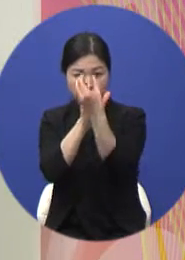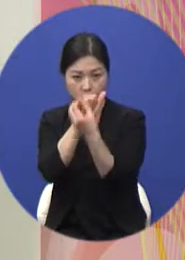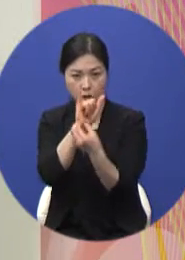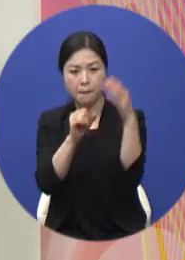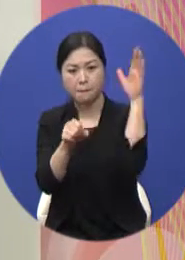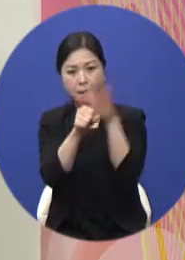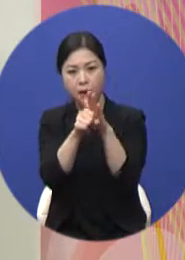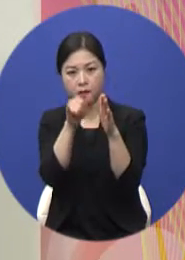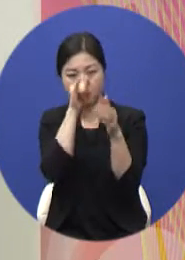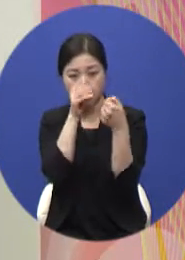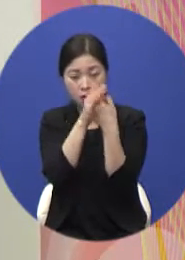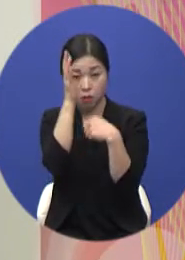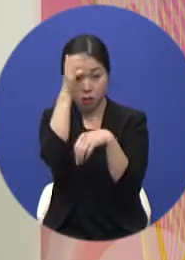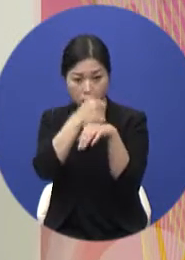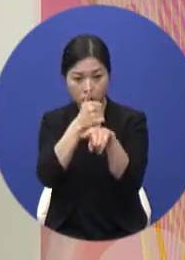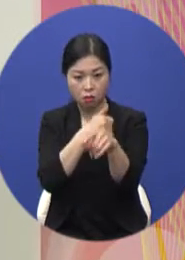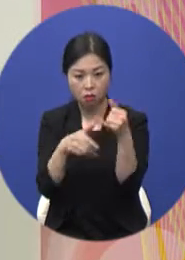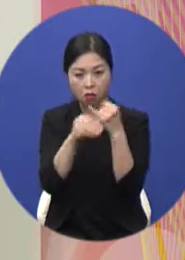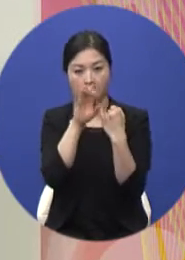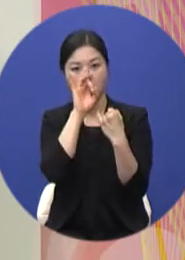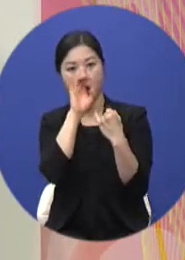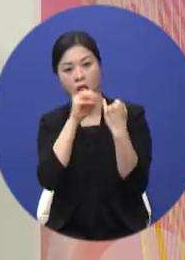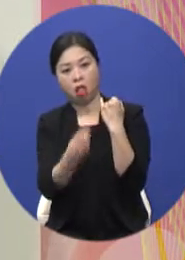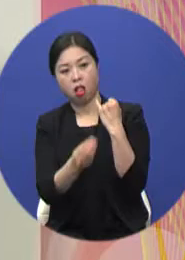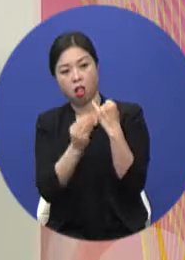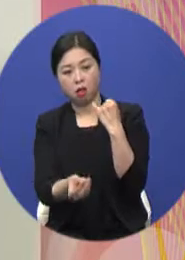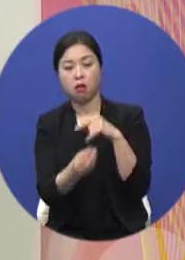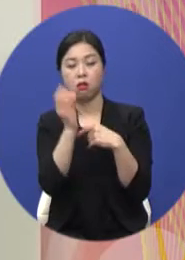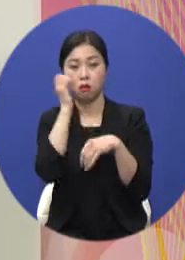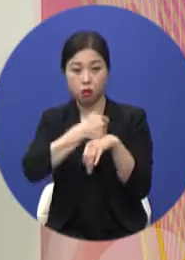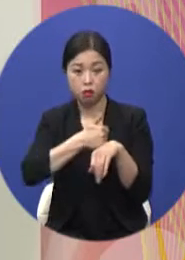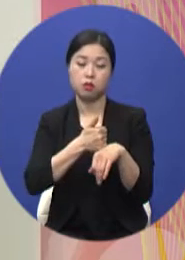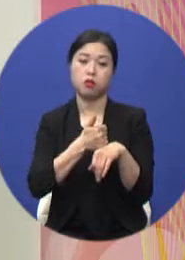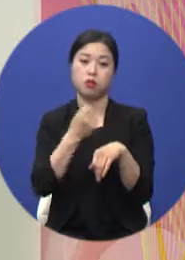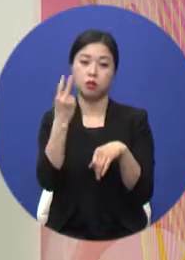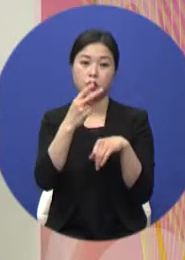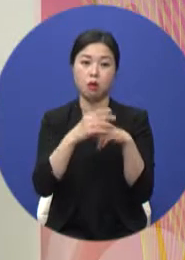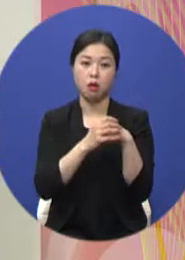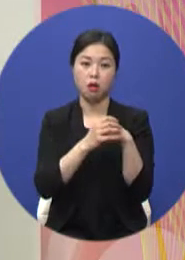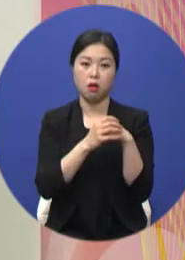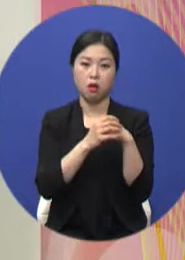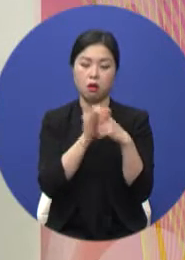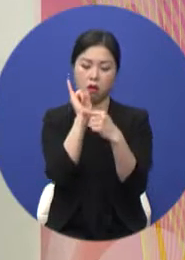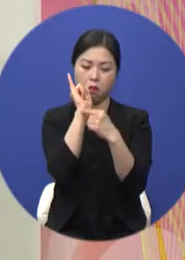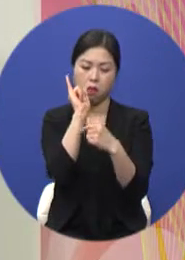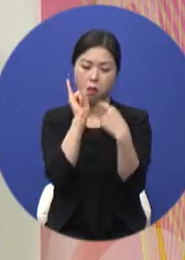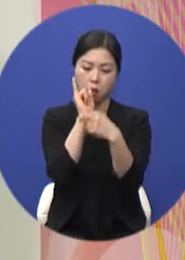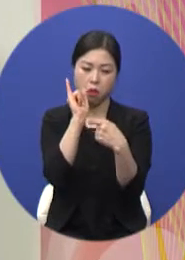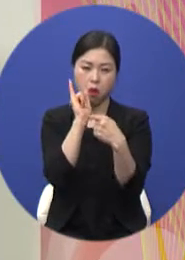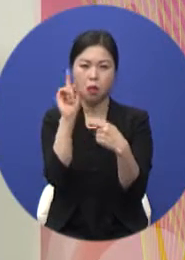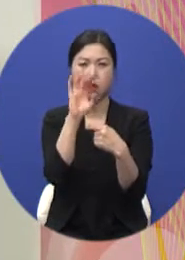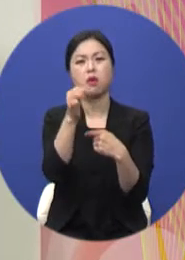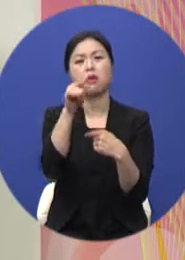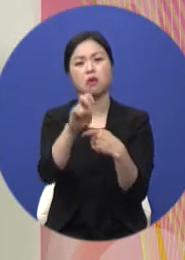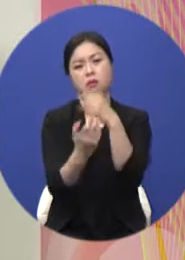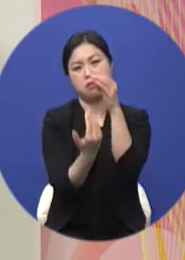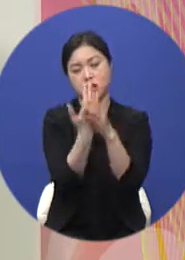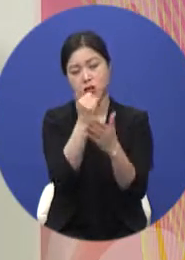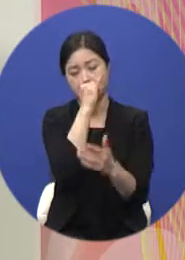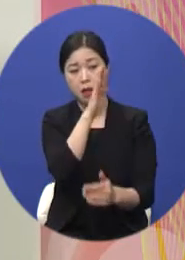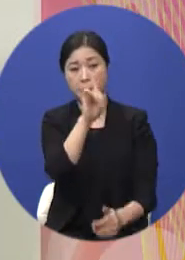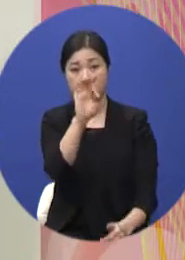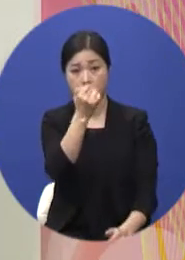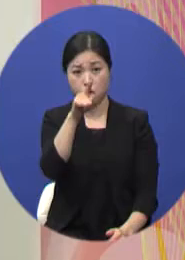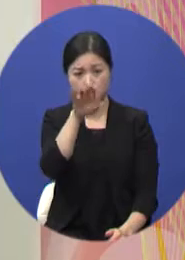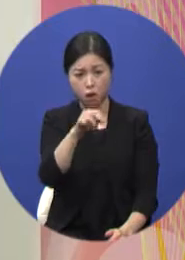골반염이 나중에는 불임까지 이어지고 그것이 심해지면은 자꾸 방광염이 또 자주 걸리고 또 이제 조금 날씨